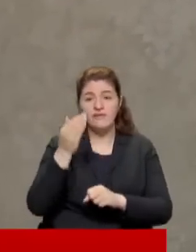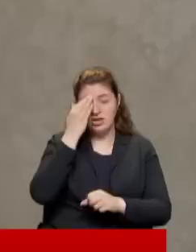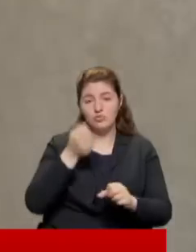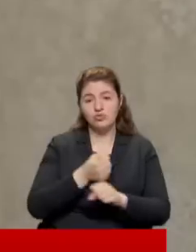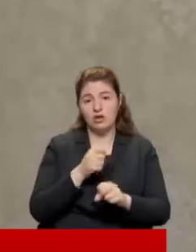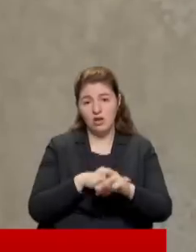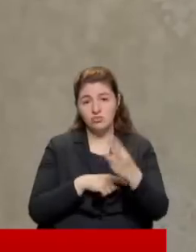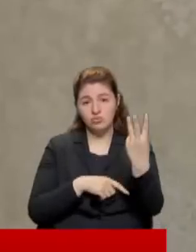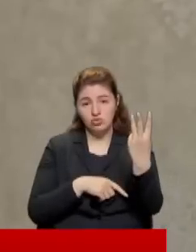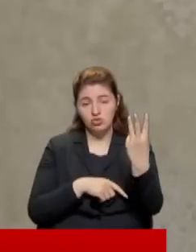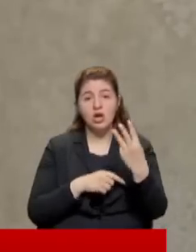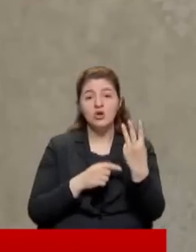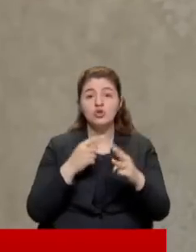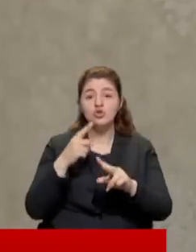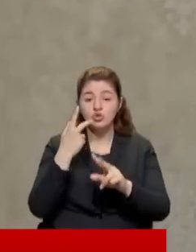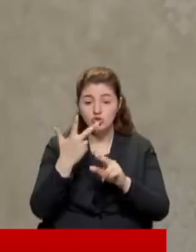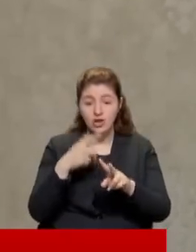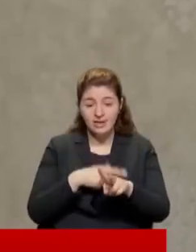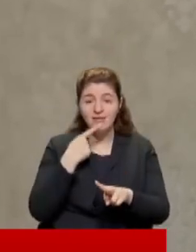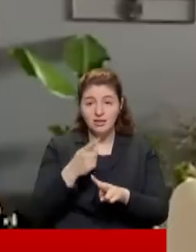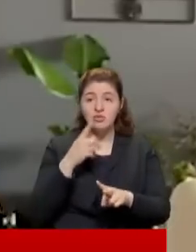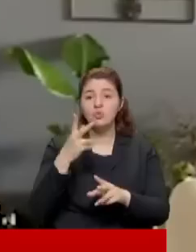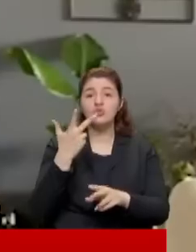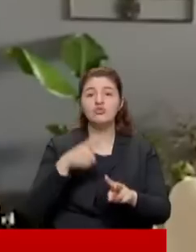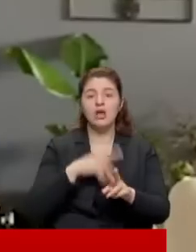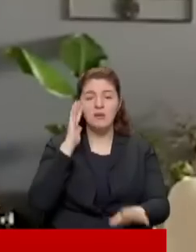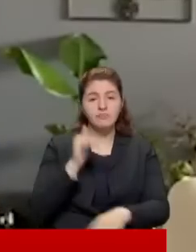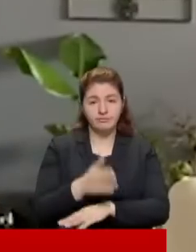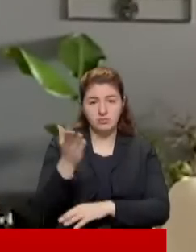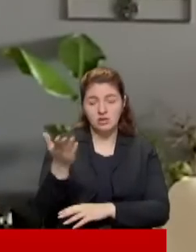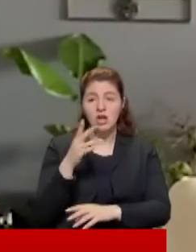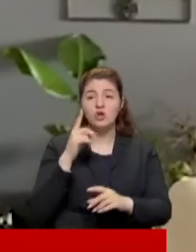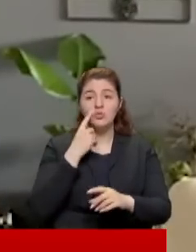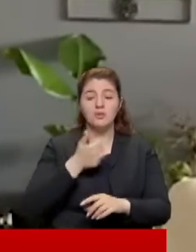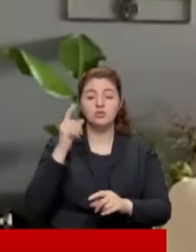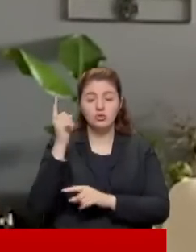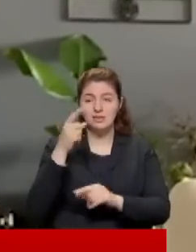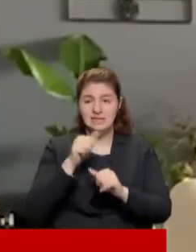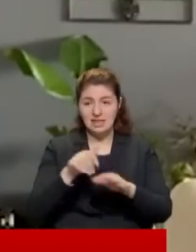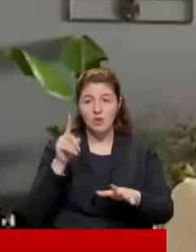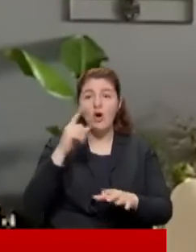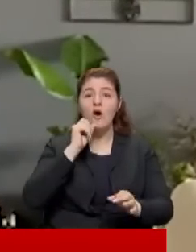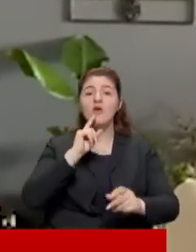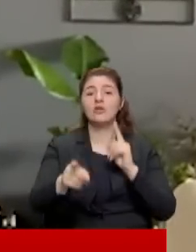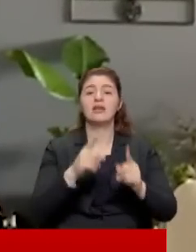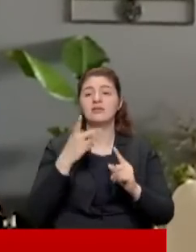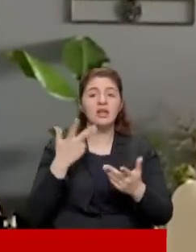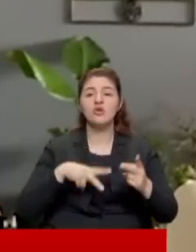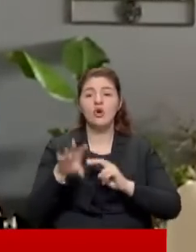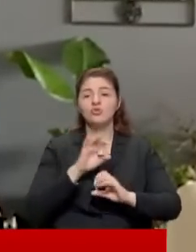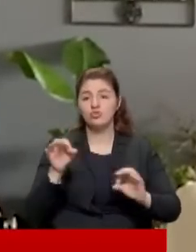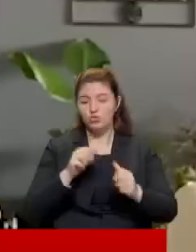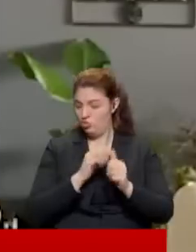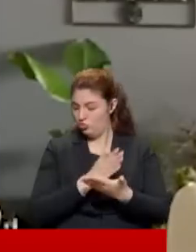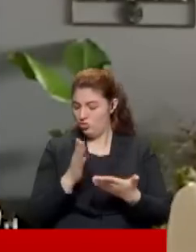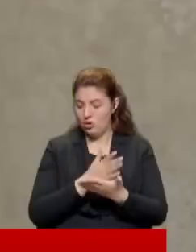yoksullukla mücadele. 3 Y vaat ettiniz, 3'ünü de çuvalladınız. Cumhurbaşkanlığı hükümet sistemi sayesinde otoriter sistemik yolsuzluk düzeninin